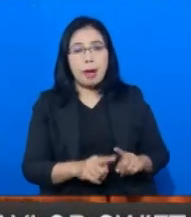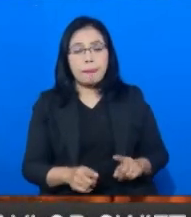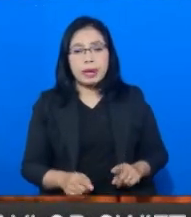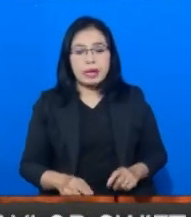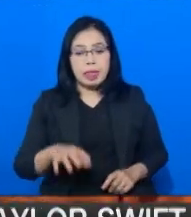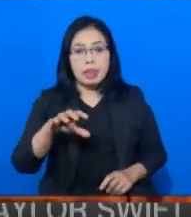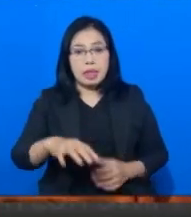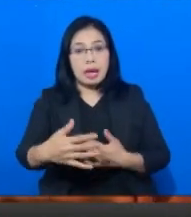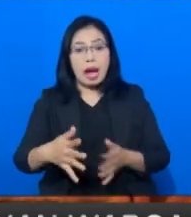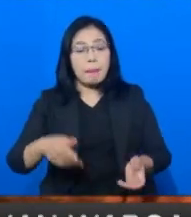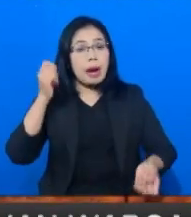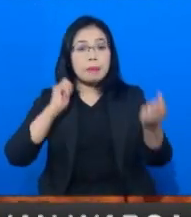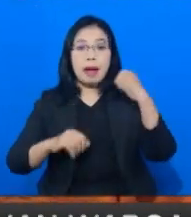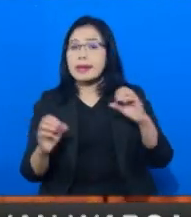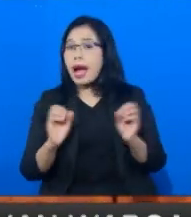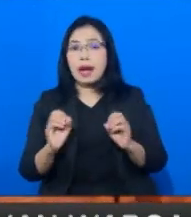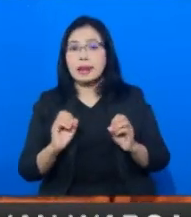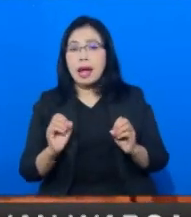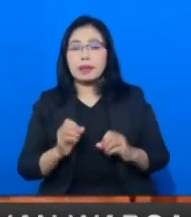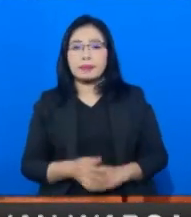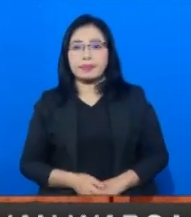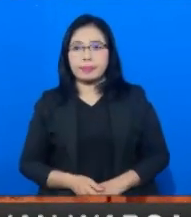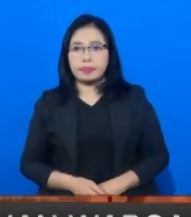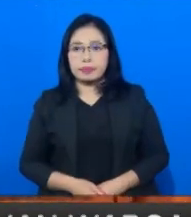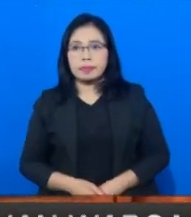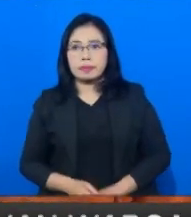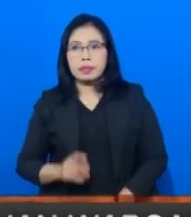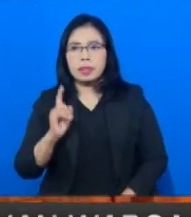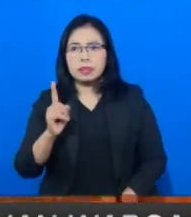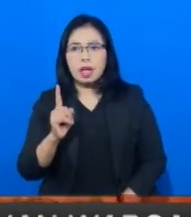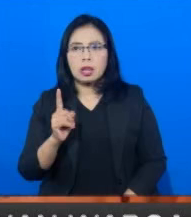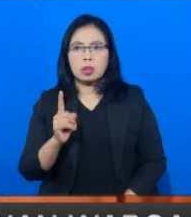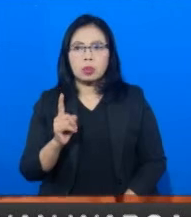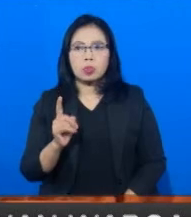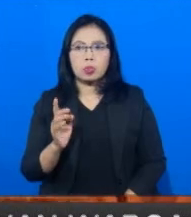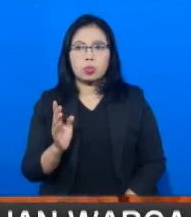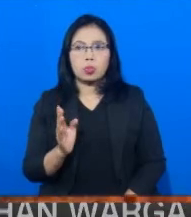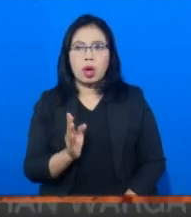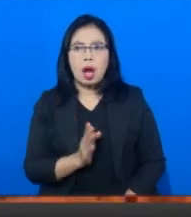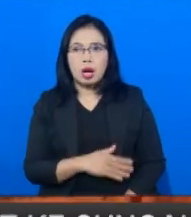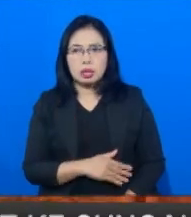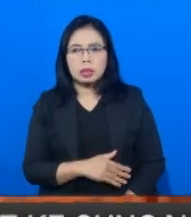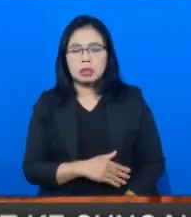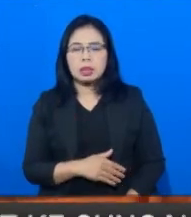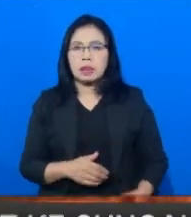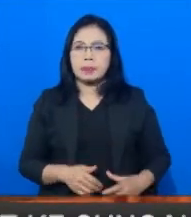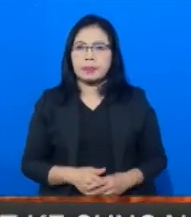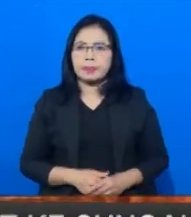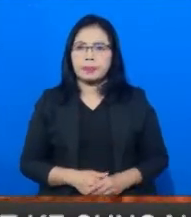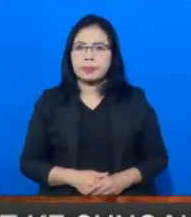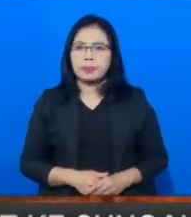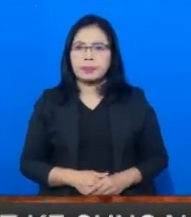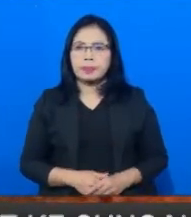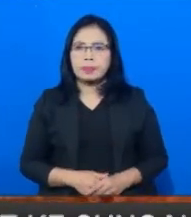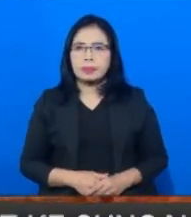Begitu. Ke dalam sehari gitu berapa kali pemanfaatan? Kalau buat saya pribadi jarang di rumah ya. Itu paling kalau mau